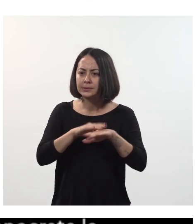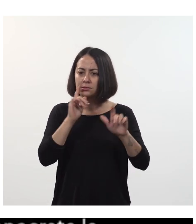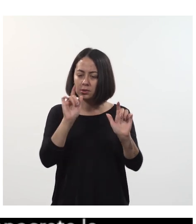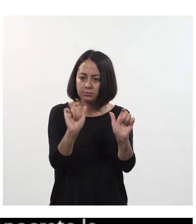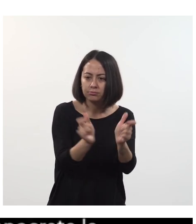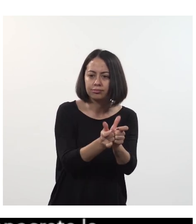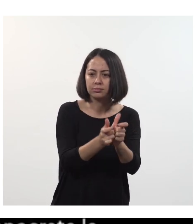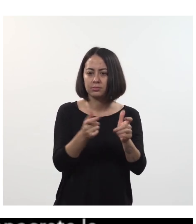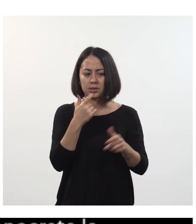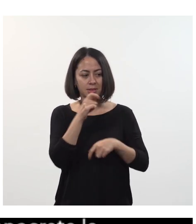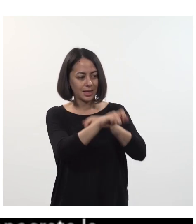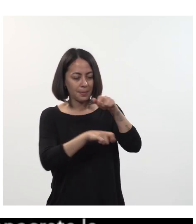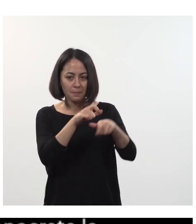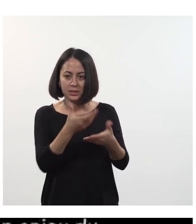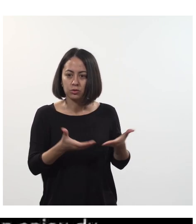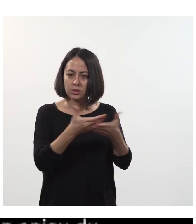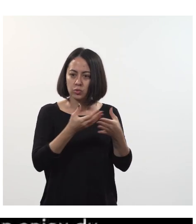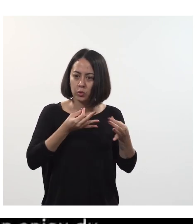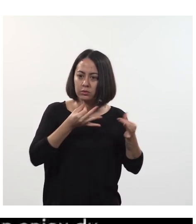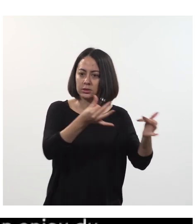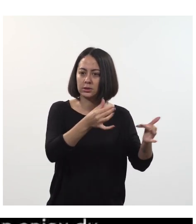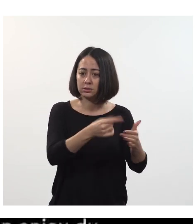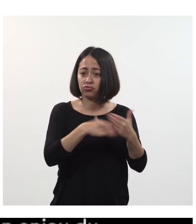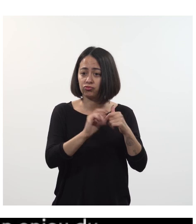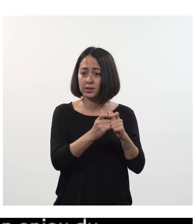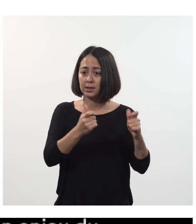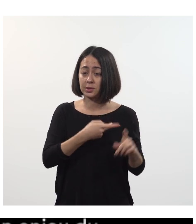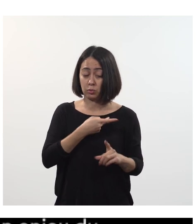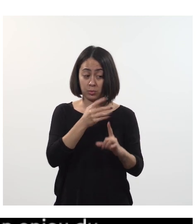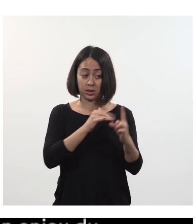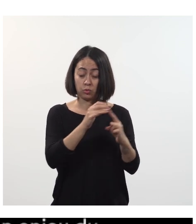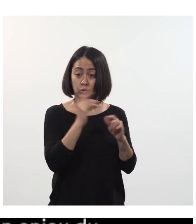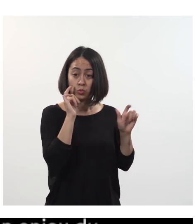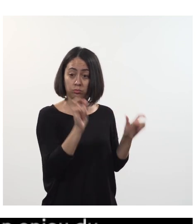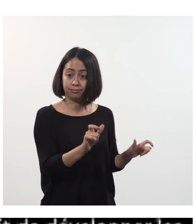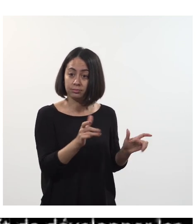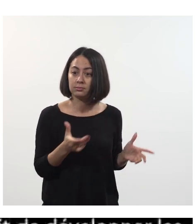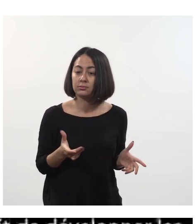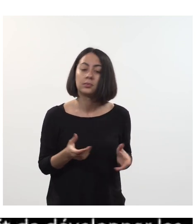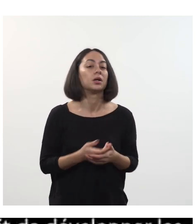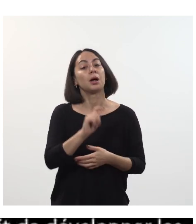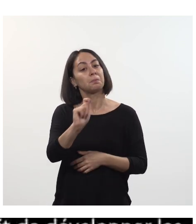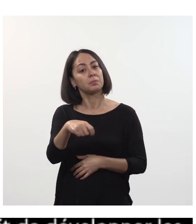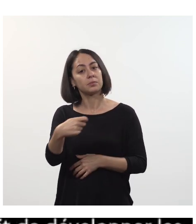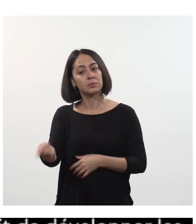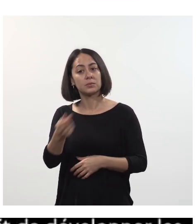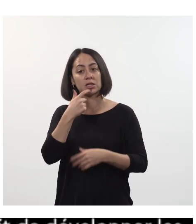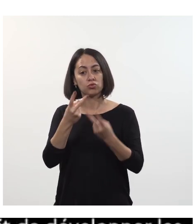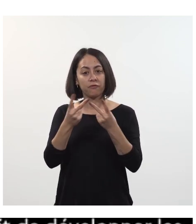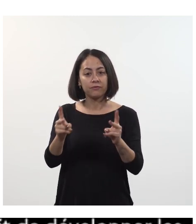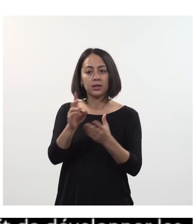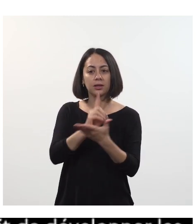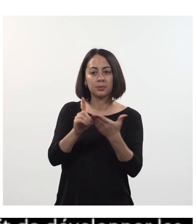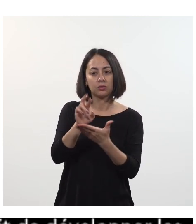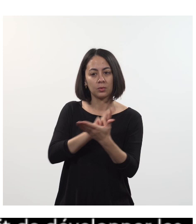personnes en situation de vulnérabilité dans les établissements médico-sociaux. Bien sûr, les collectivités, elles, se doivent de respecter certaines règles hein, concernant